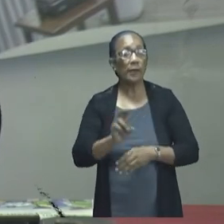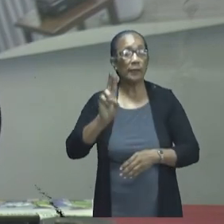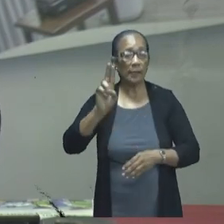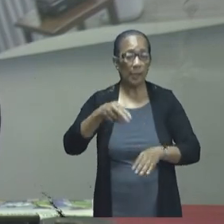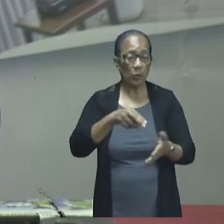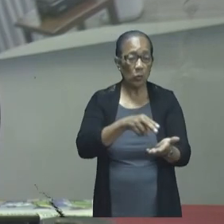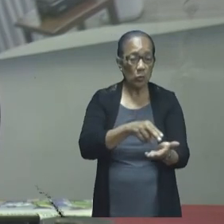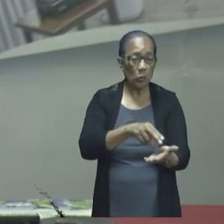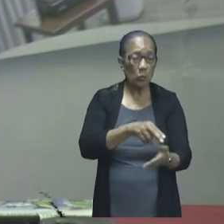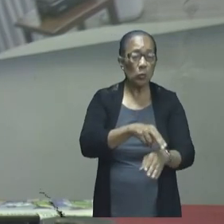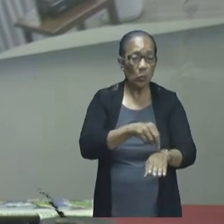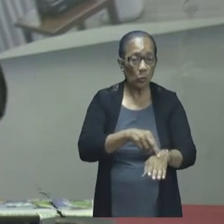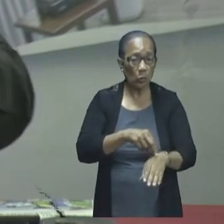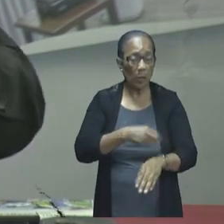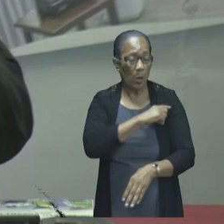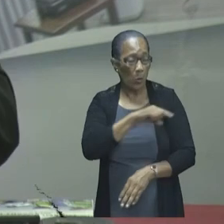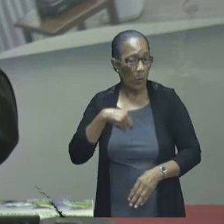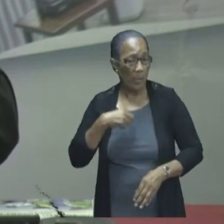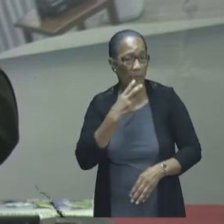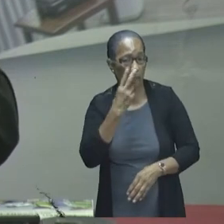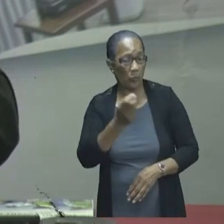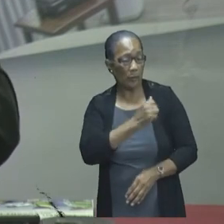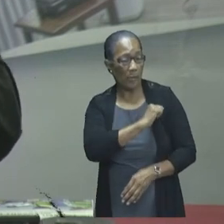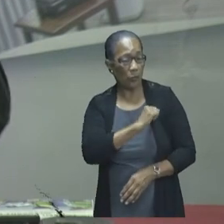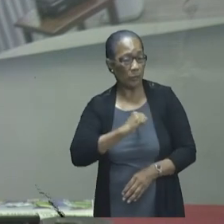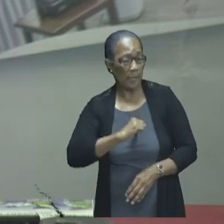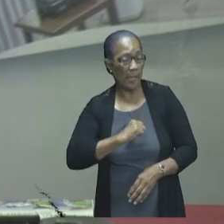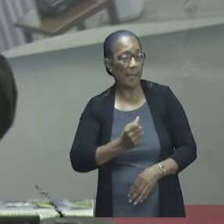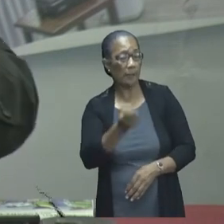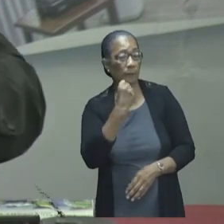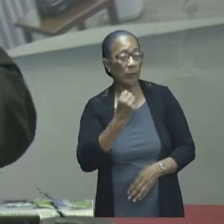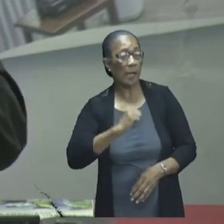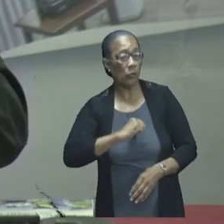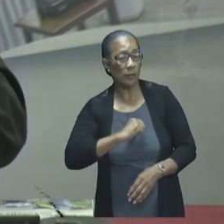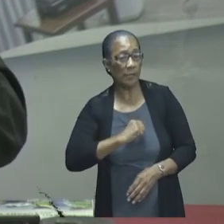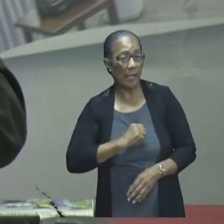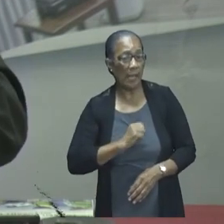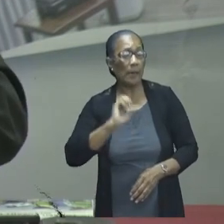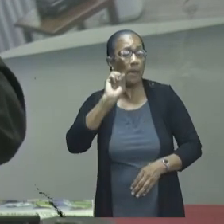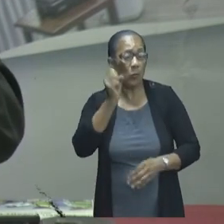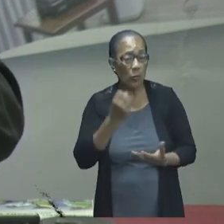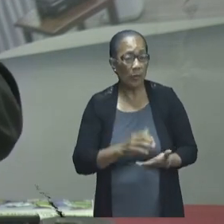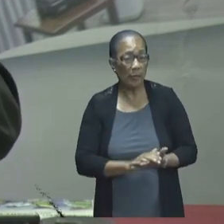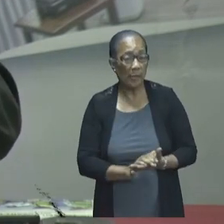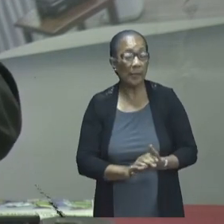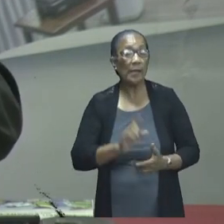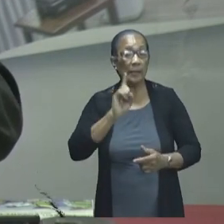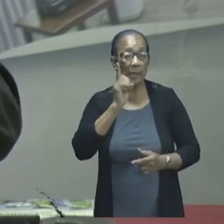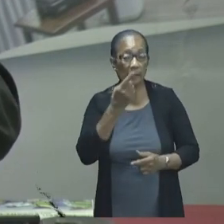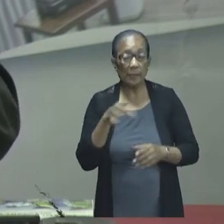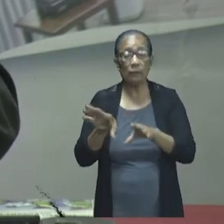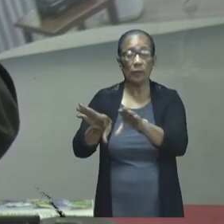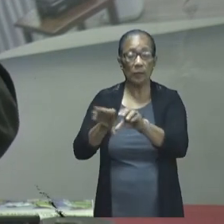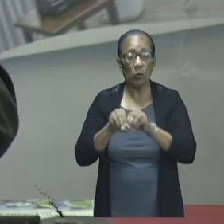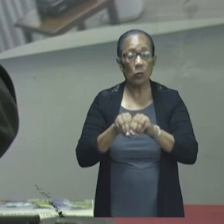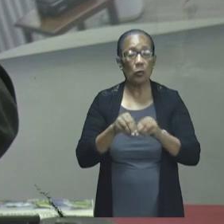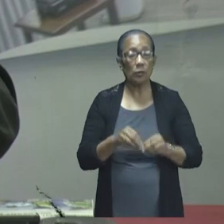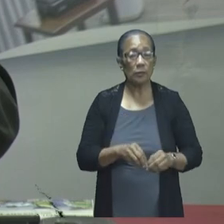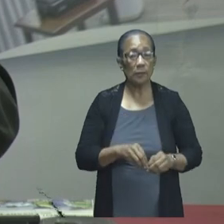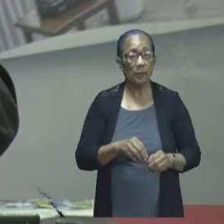wij kijk ook naar ons eigen capaciteit wij kijk ook naar onze eigen mogelijkheden en dat is een van de conclusies ruiz